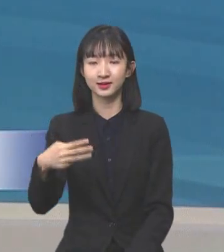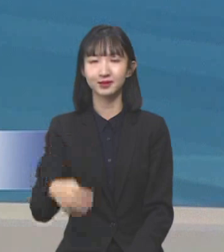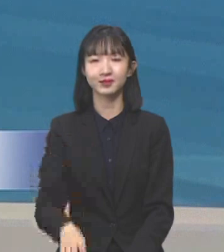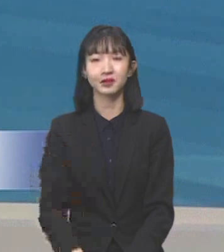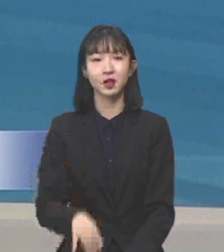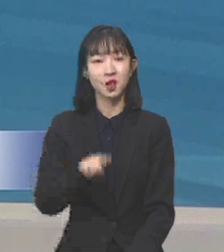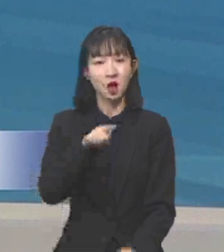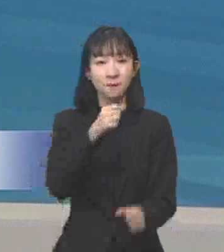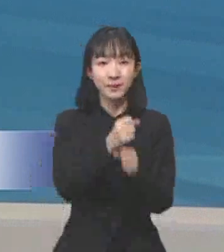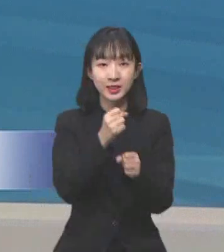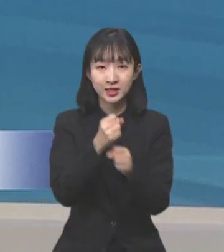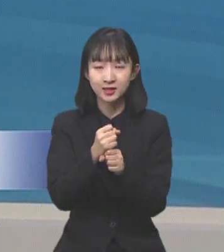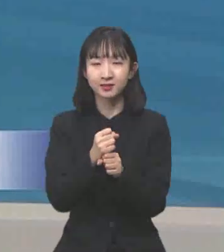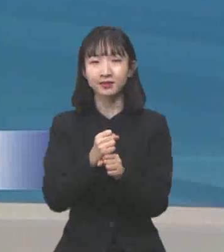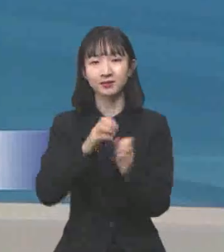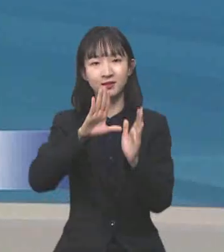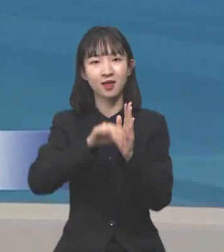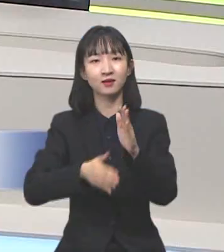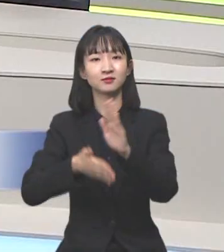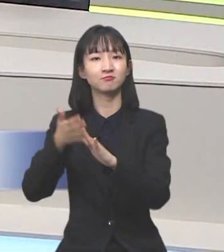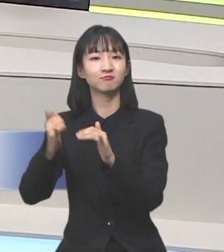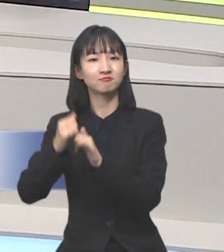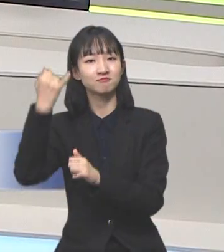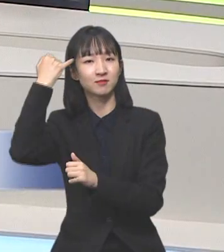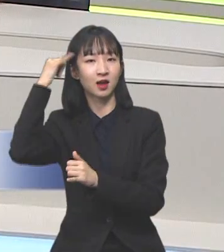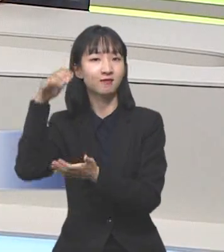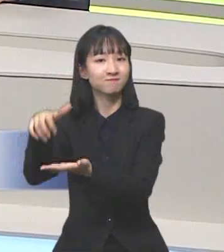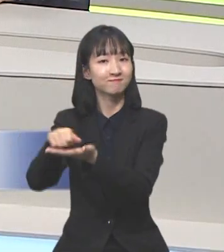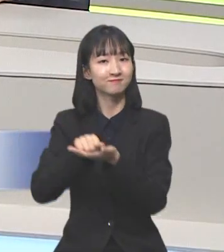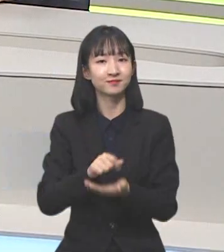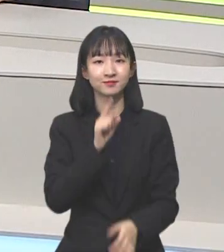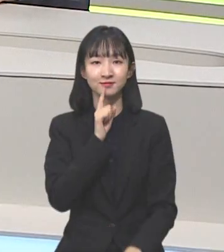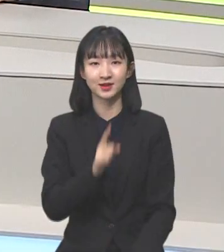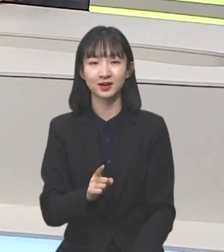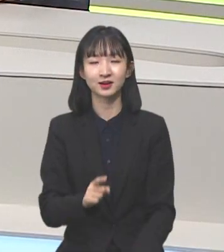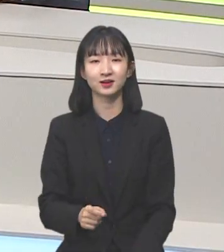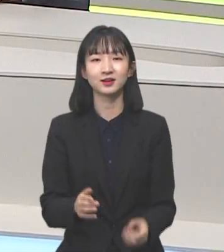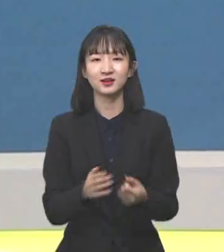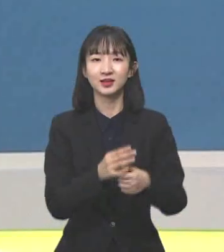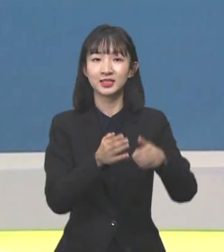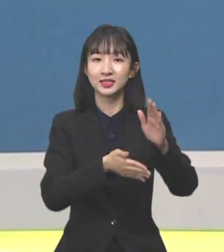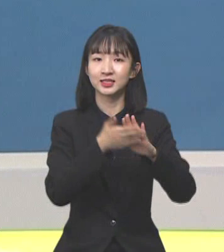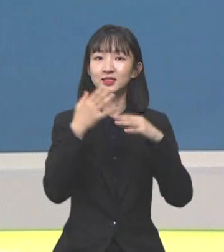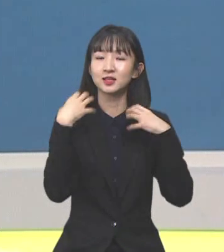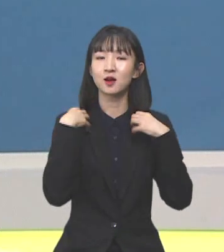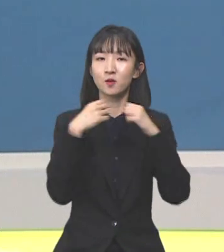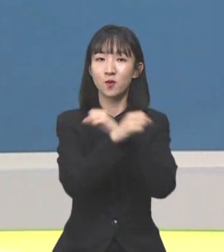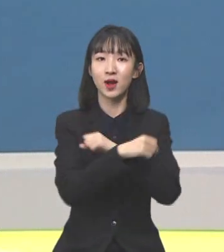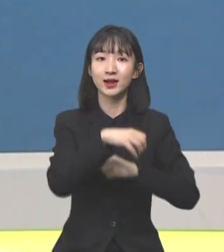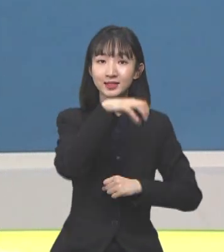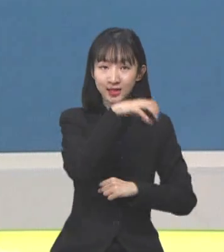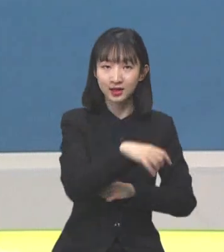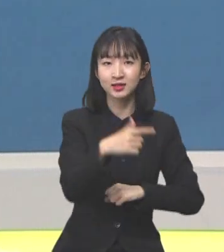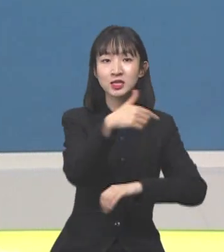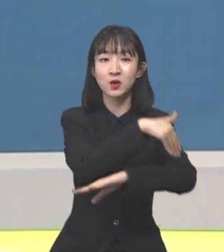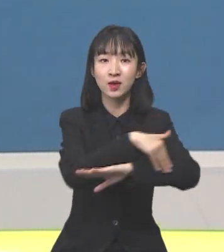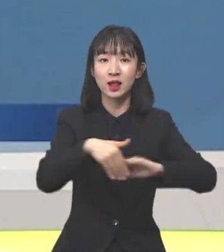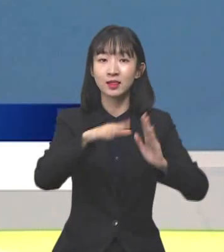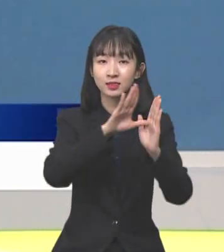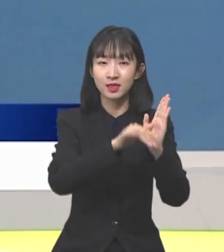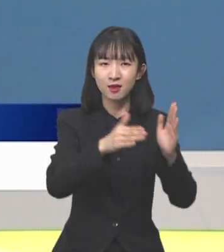아이디어가 적극 반영되었다고 들었습니다 네네 맞습니다 시청광장 조성은 기획단계부터 철저히